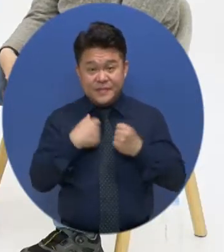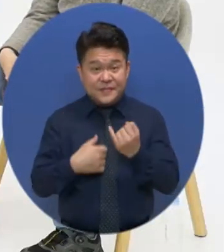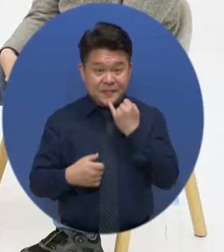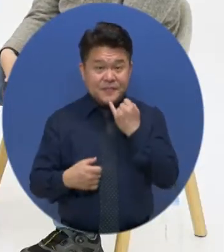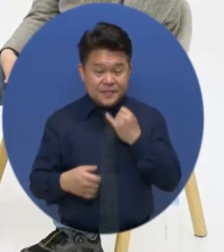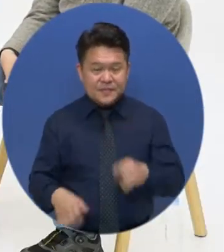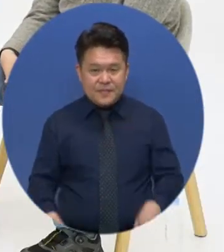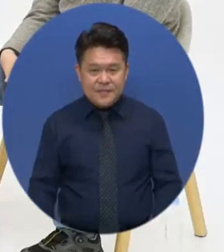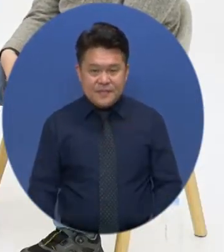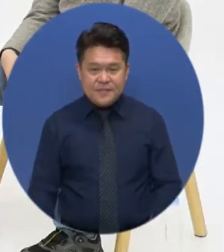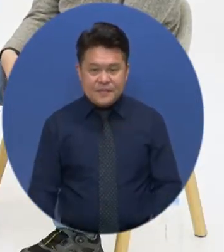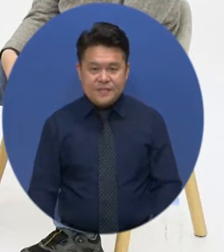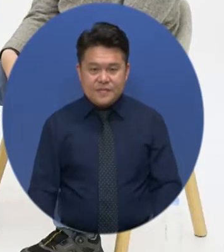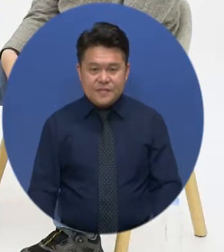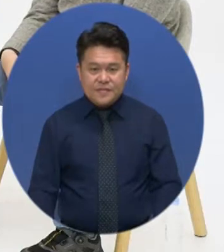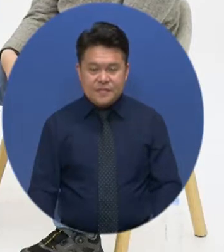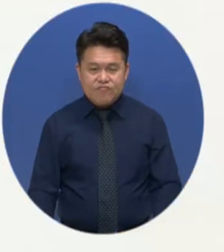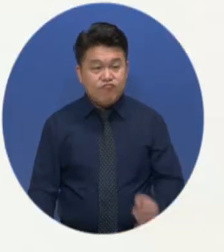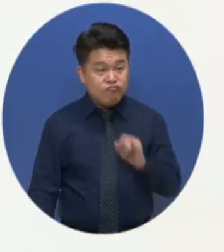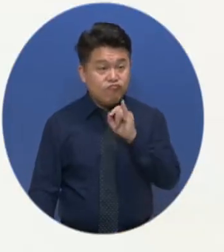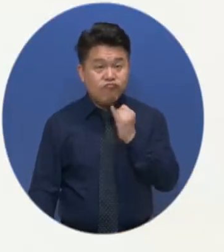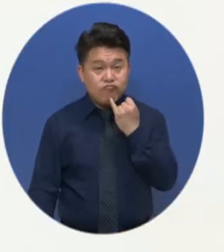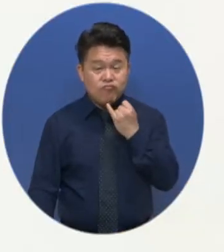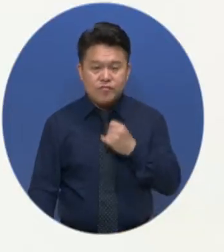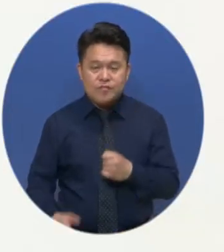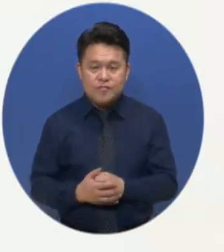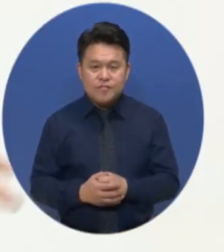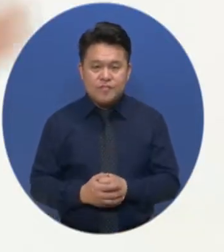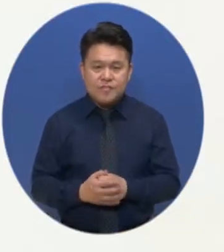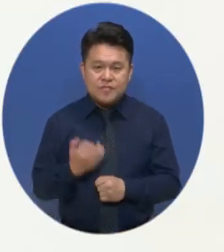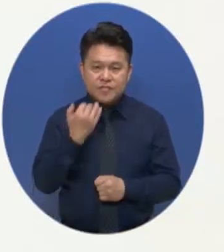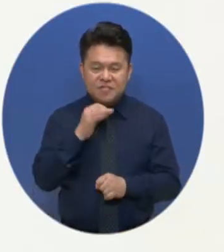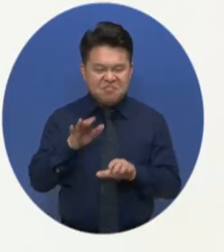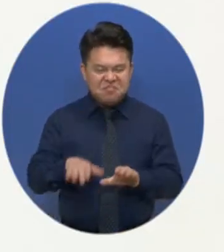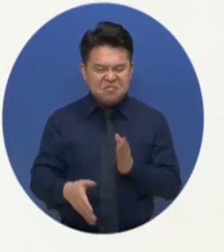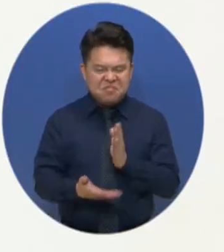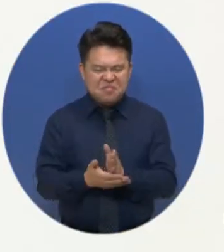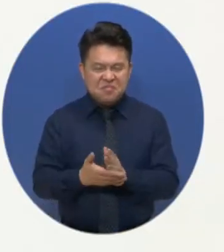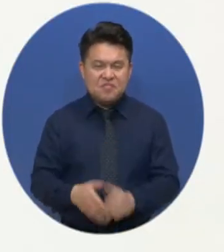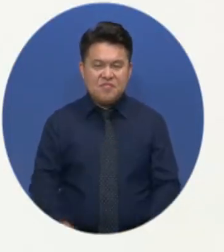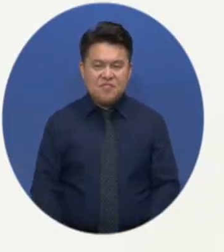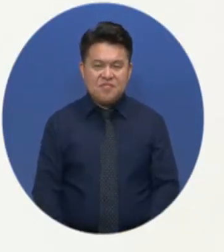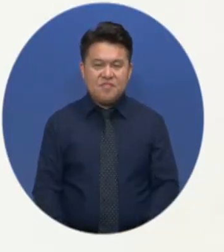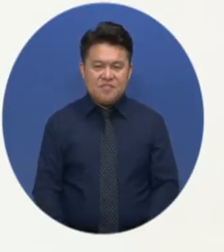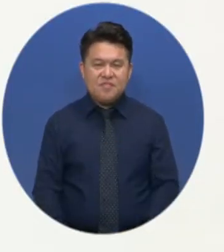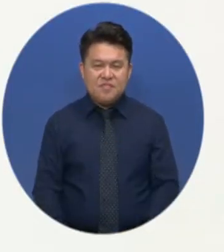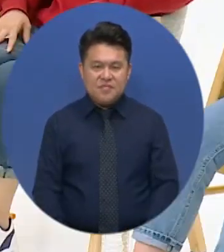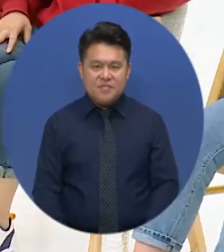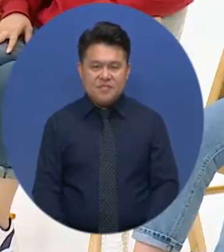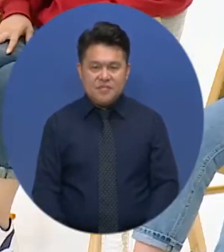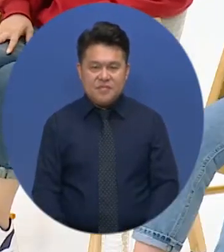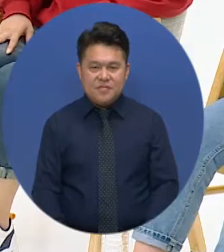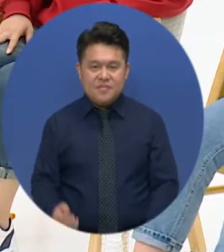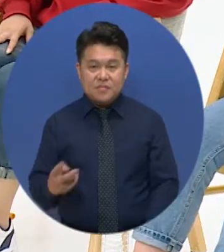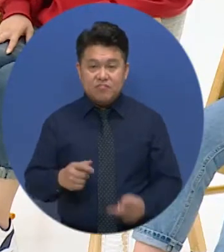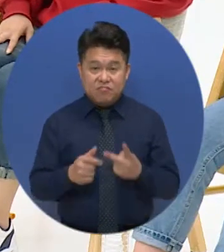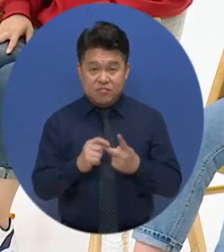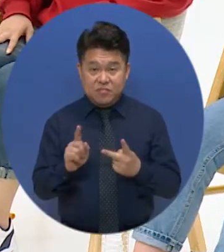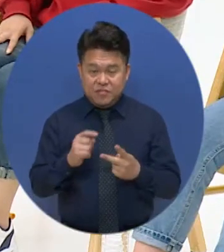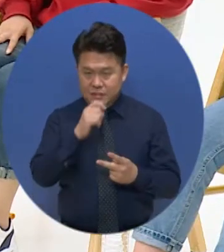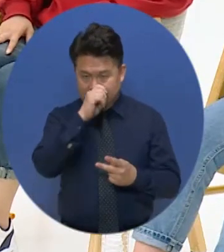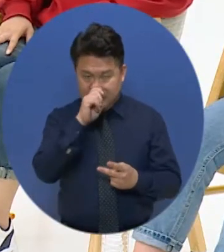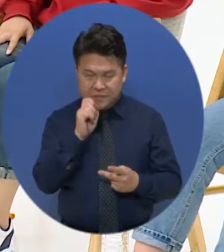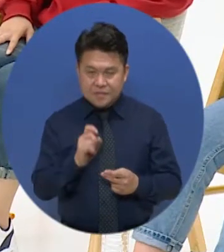화사하게 네, 화사하게 입고 싶으면 화사하게 입는 것도 굳이 톤 다운을 이제 겨울이라는 이유만으로 고를 이유는 없을 것 같아요. 그리고 두 번째로는 제가